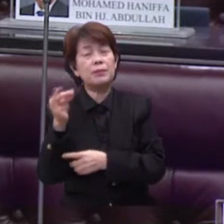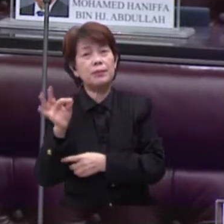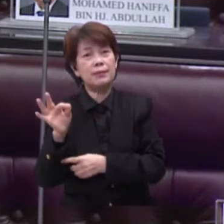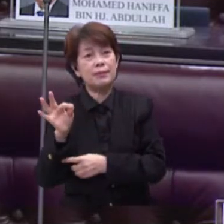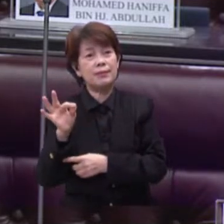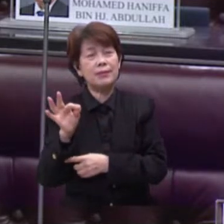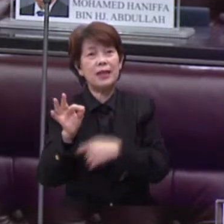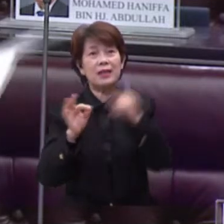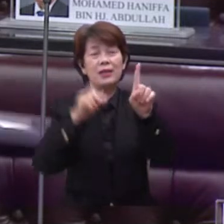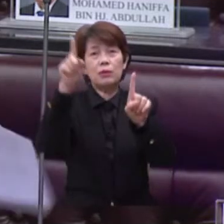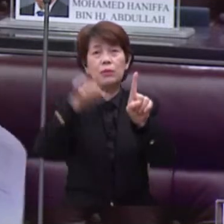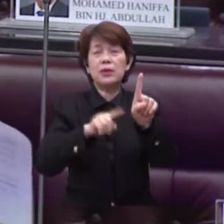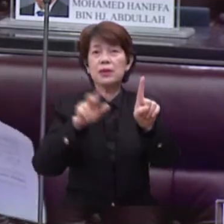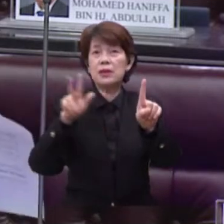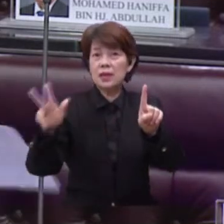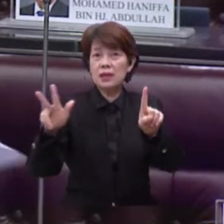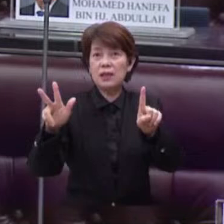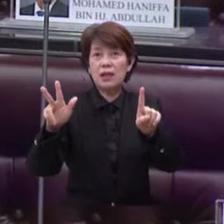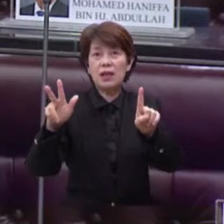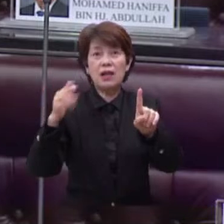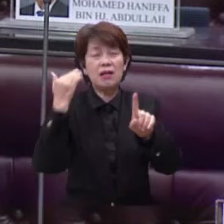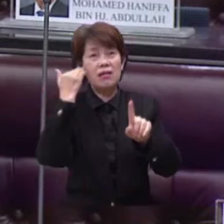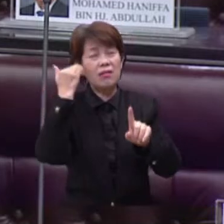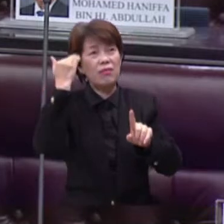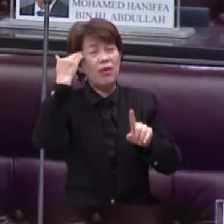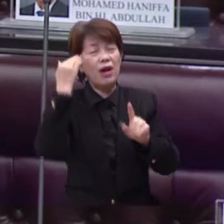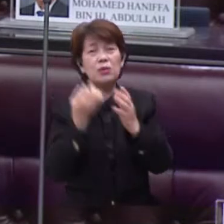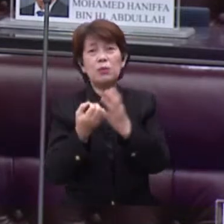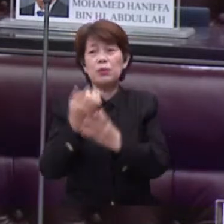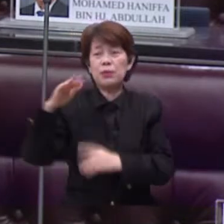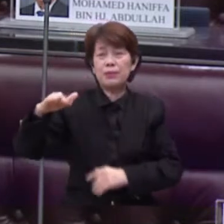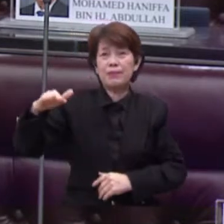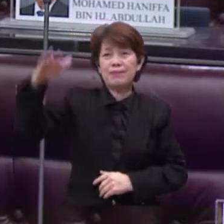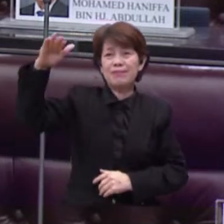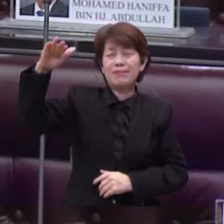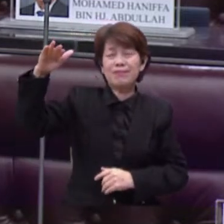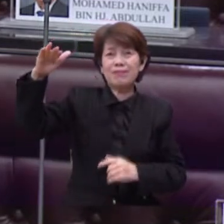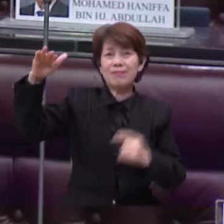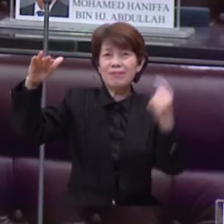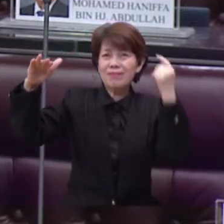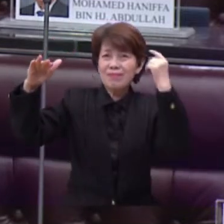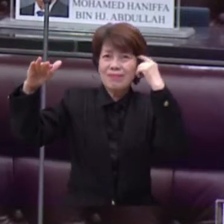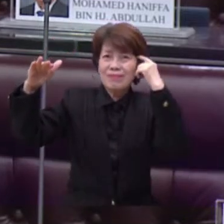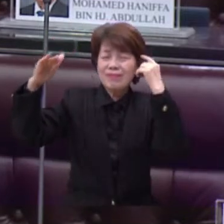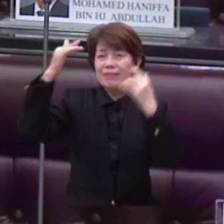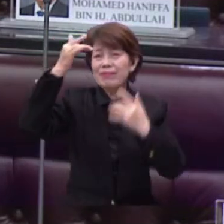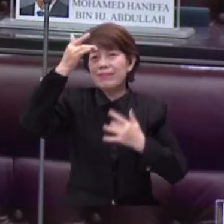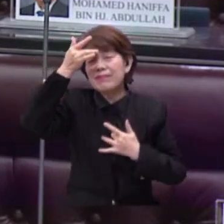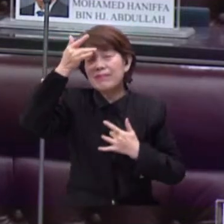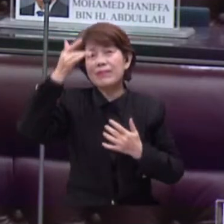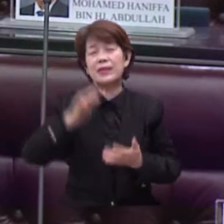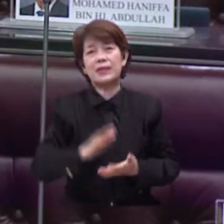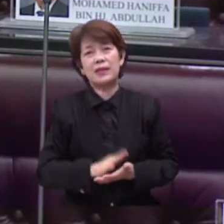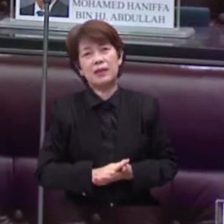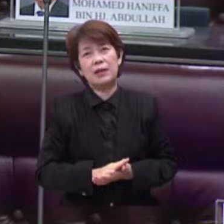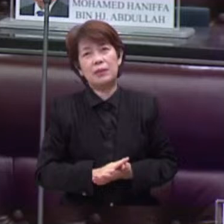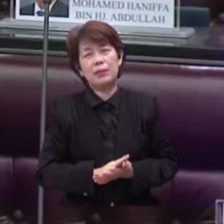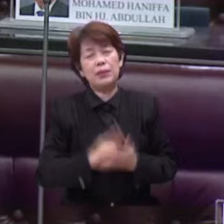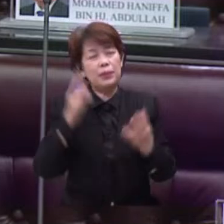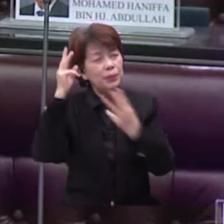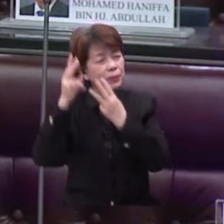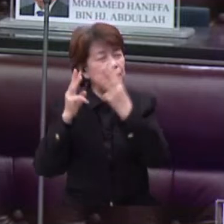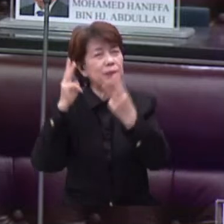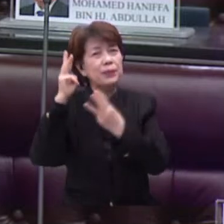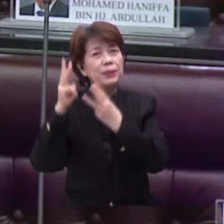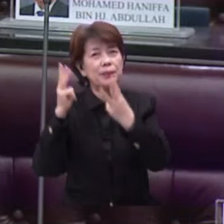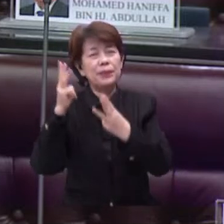1/3 orang dewasa mengalami masalah kesehatan mental situasi ini amat membimbingkan gejala